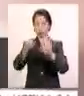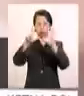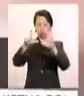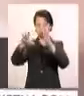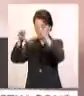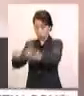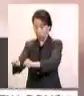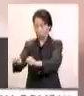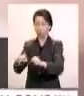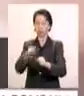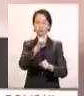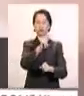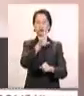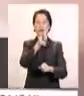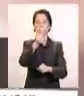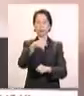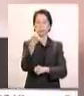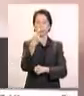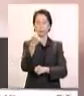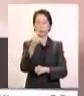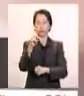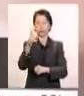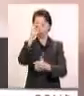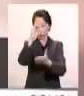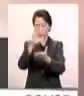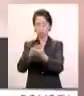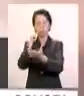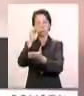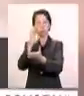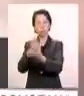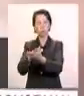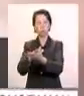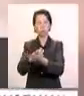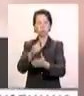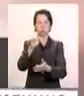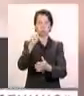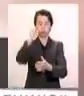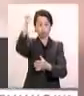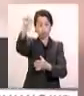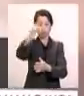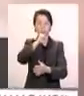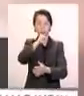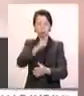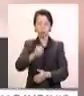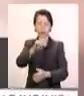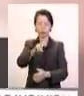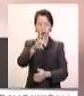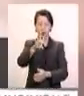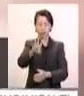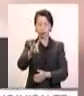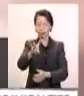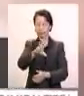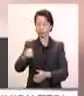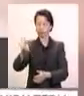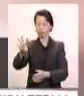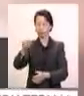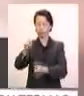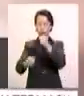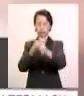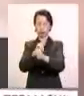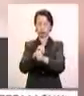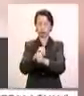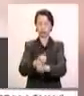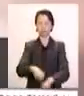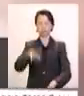berlaku 28 November melibatkan sepasang suami isteri di Tenom, Sabah yang berusia 48 dan 40 tahun.